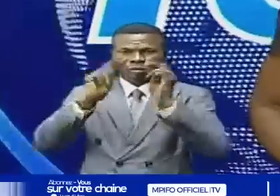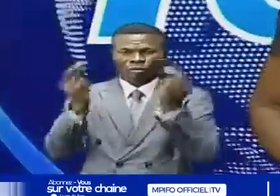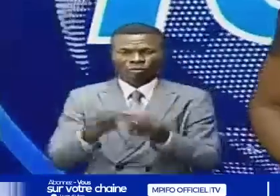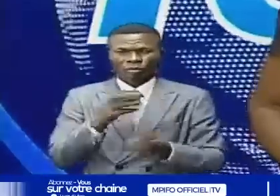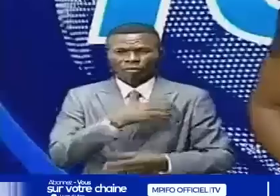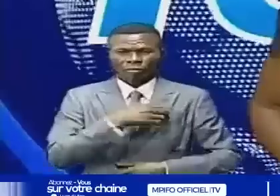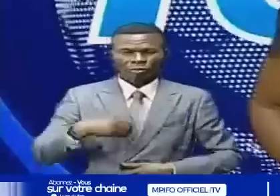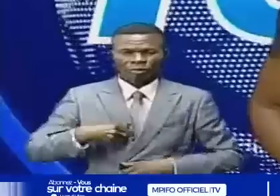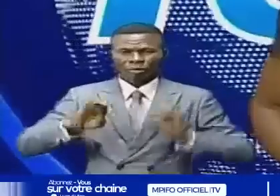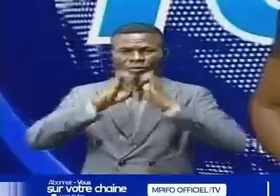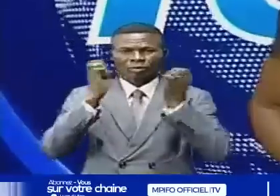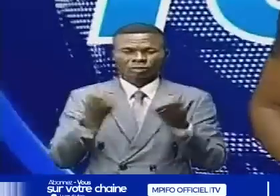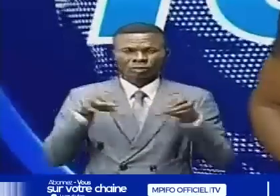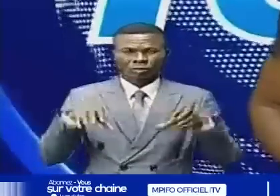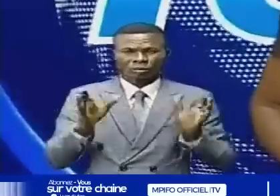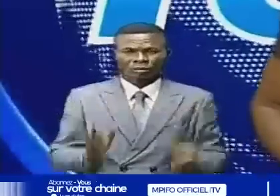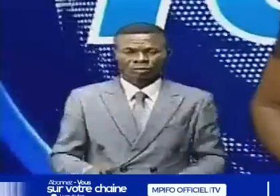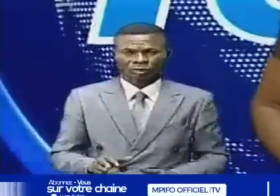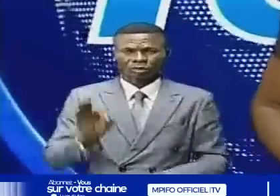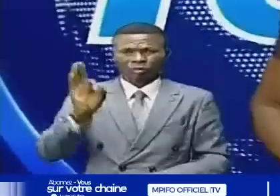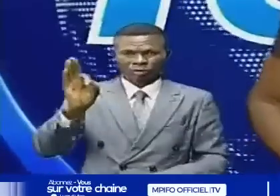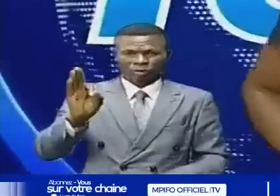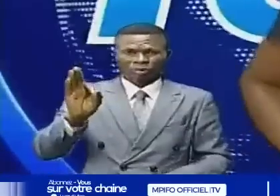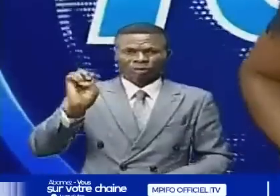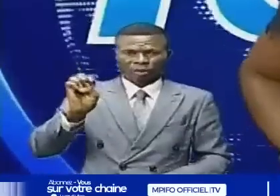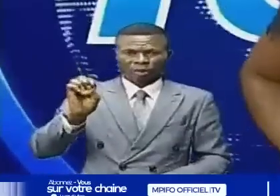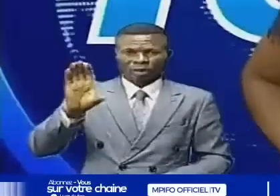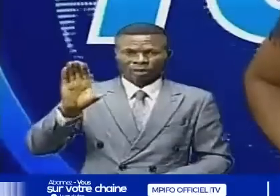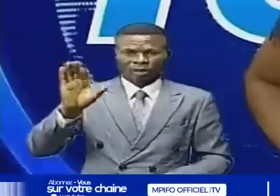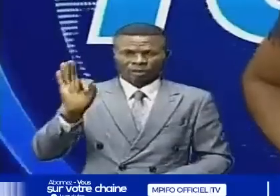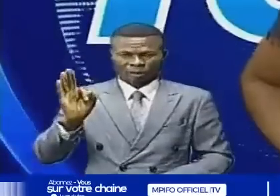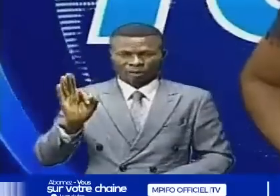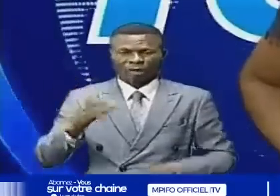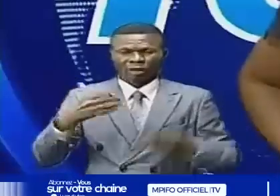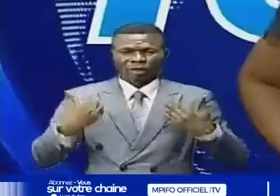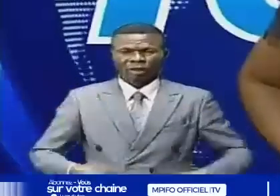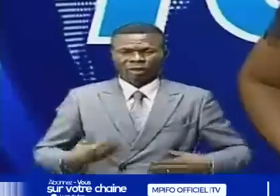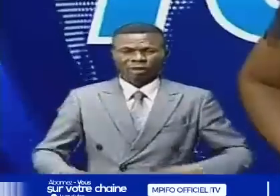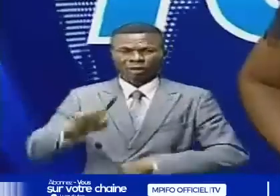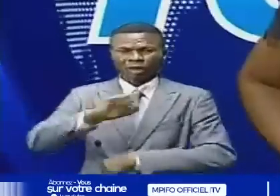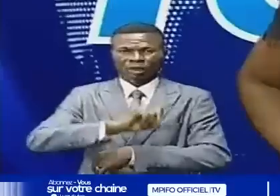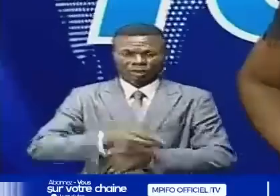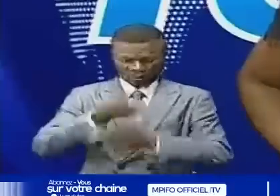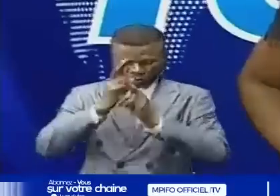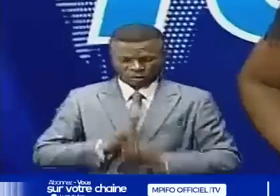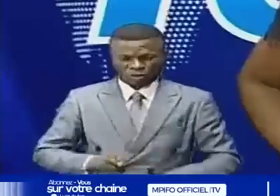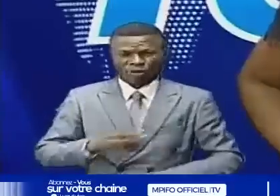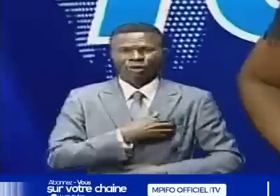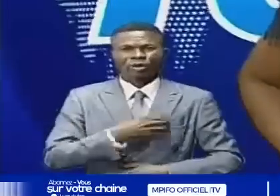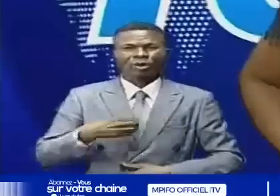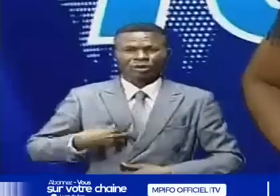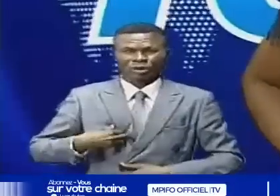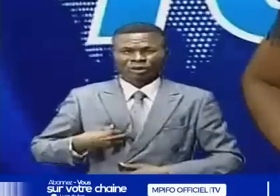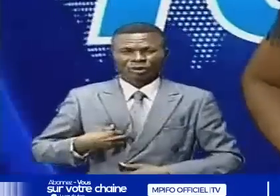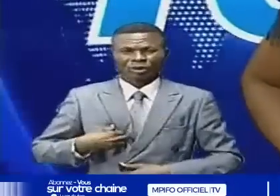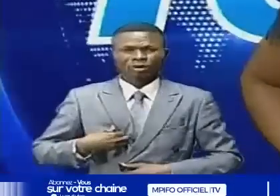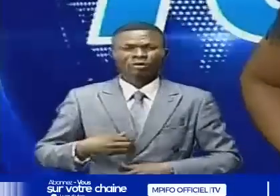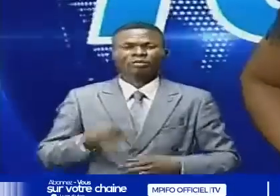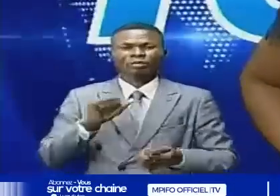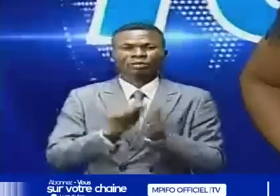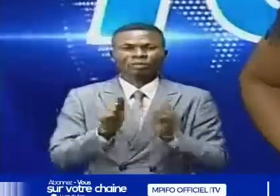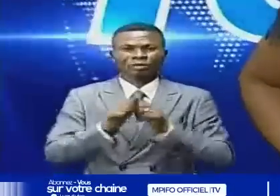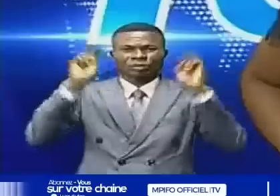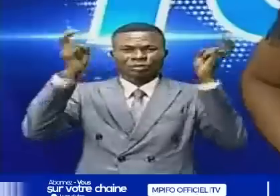des entreprises du Congo REFEC a organisé la célébration de la journée à l'honneur de la femme de l'entreprise sous le